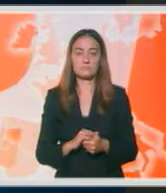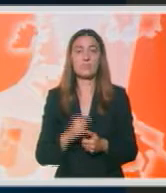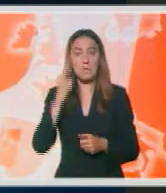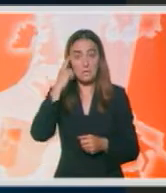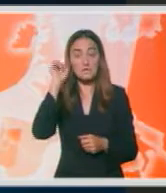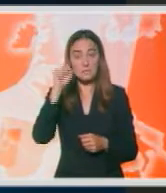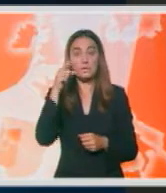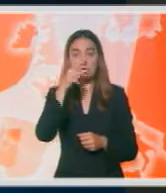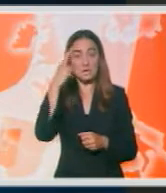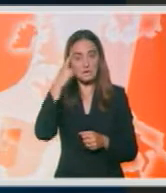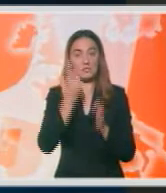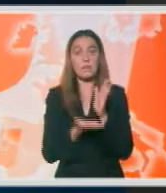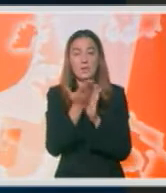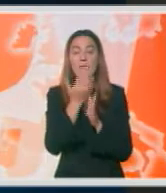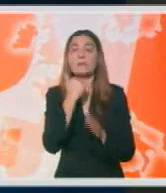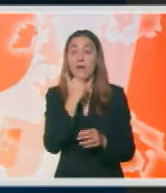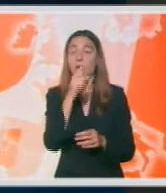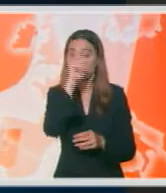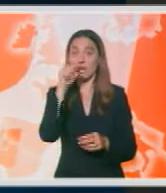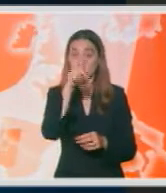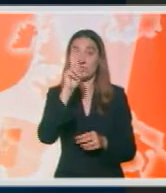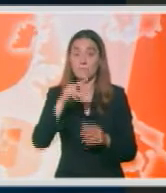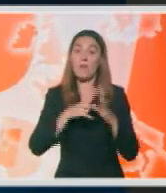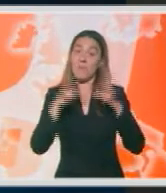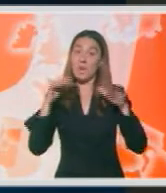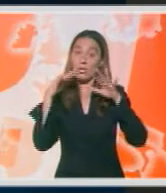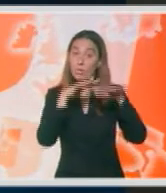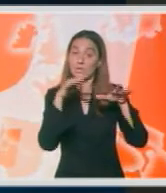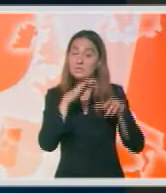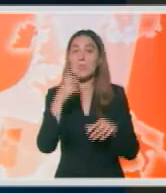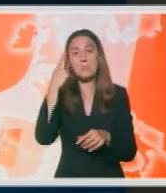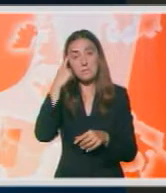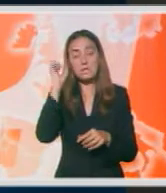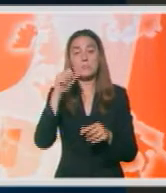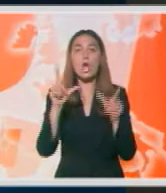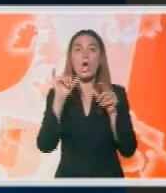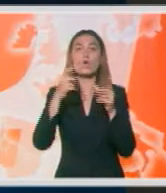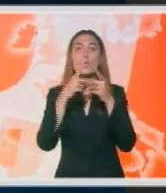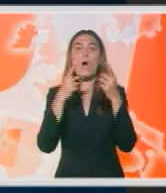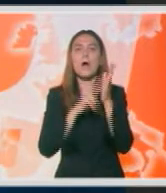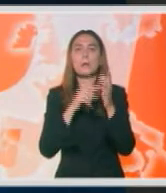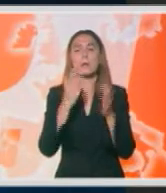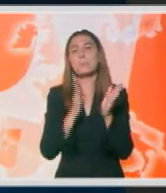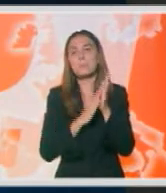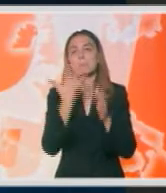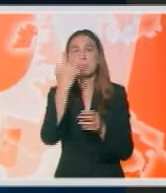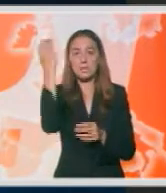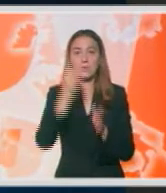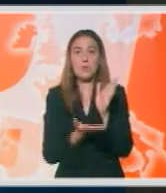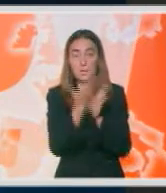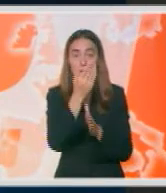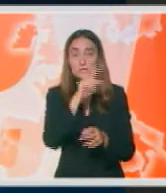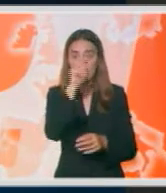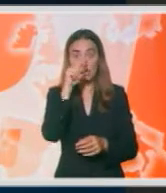Mislim da će ona znatno porasti, ali da li će to imati ogroman uticaj? Pretpostavimo da juan poraste za recimo 5%. Da li će